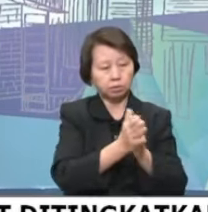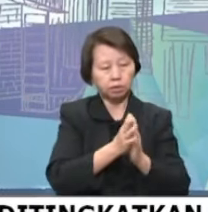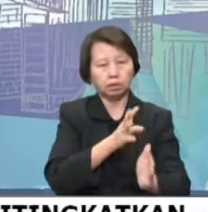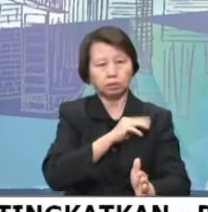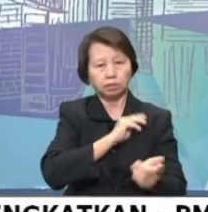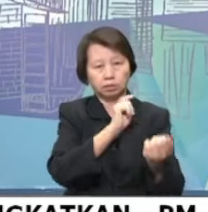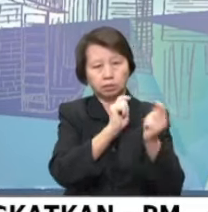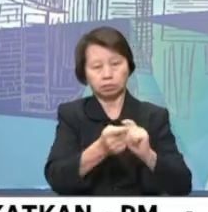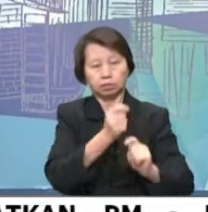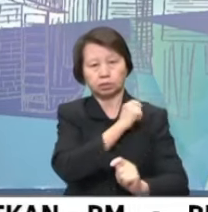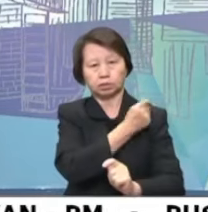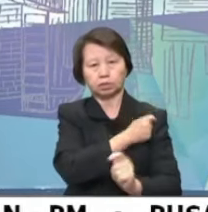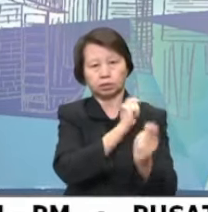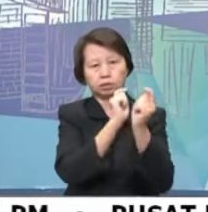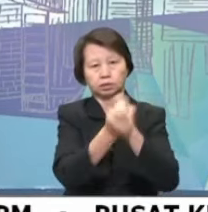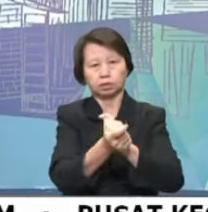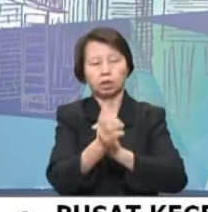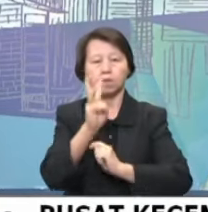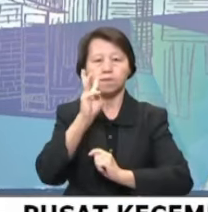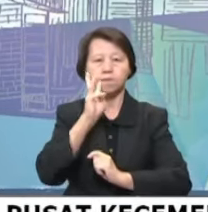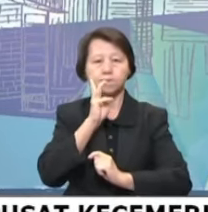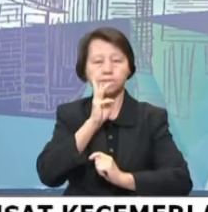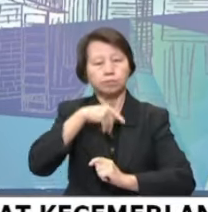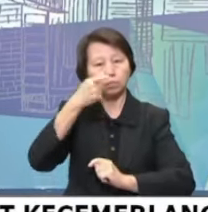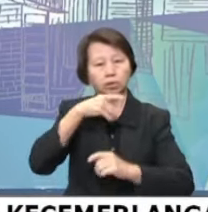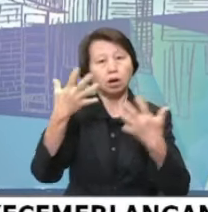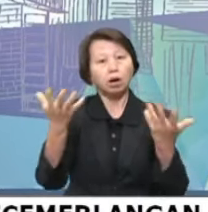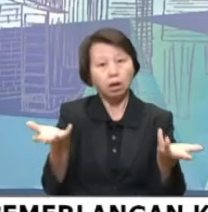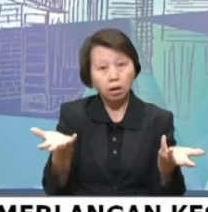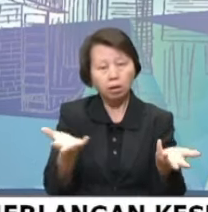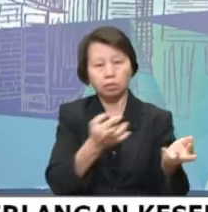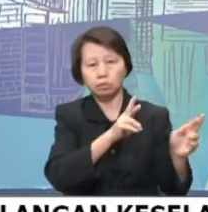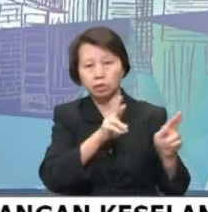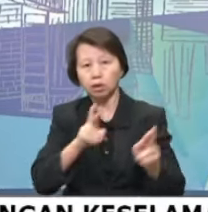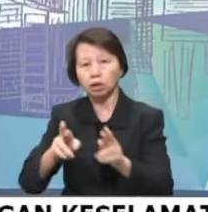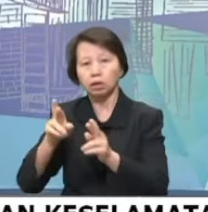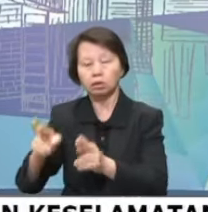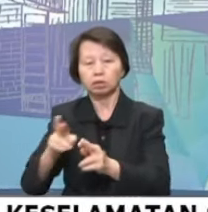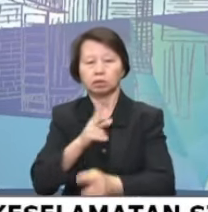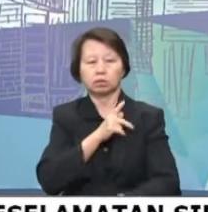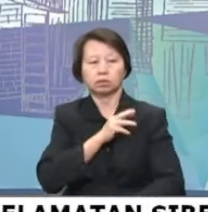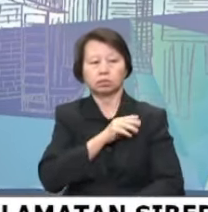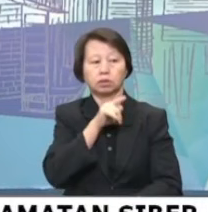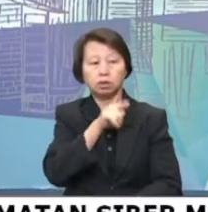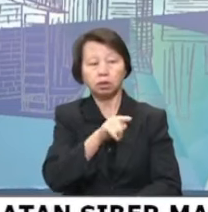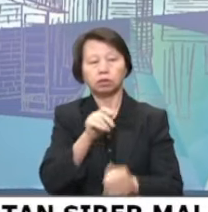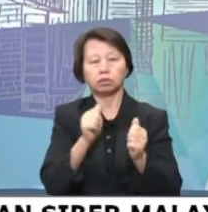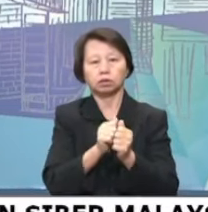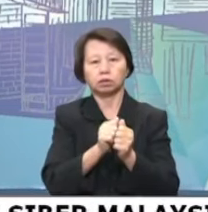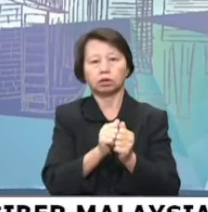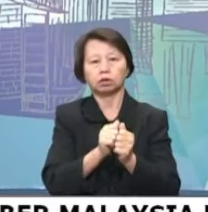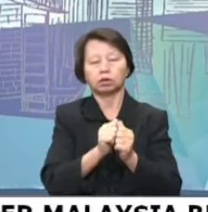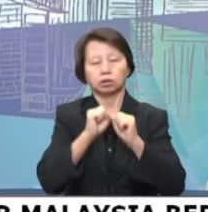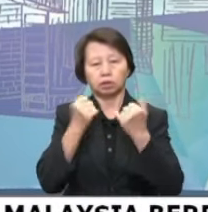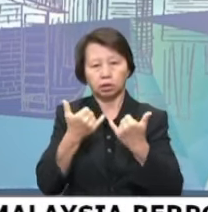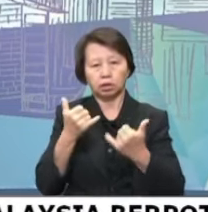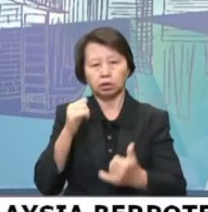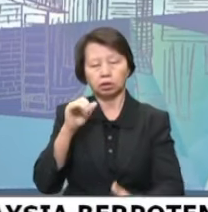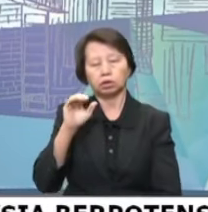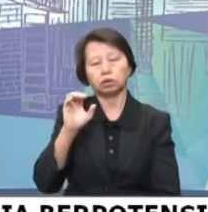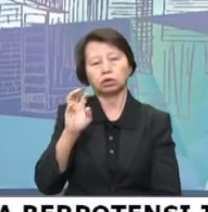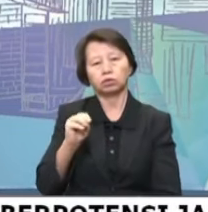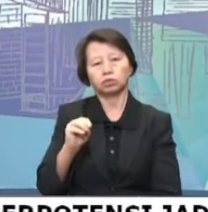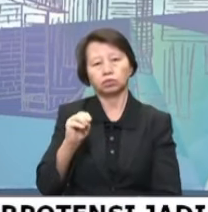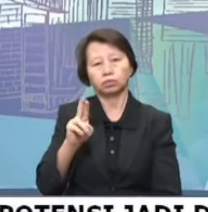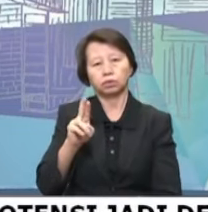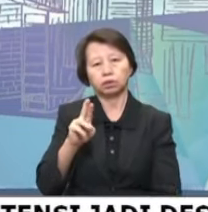Peralihan Tenaga dan Transformasi Air menyatakan apakah rancangan kementerian berkenaan dengan syarikat UAE Masdar